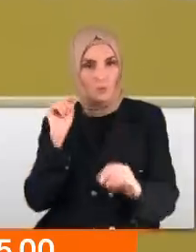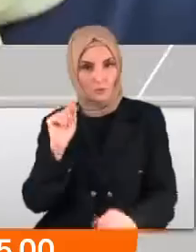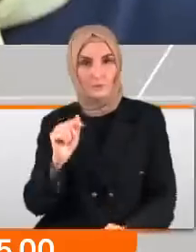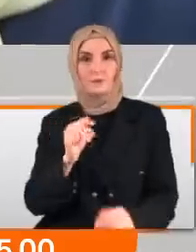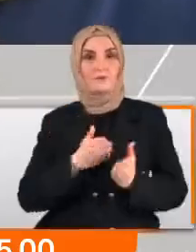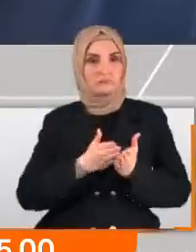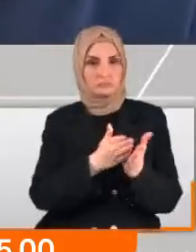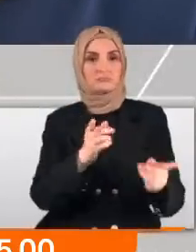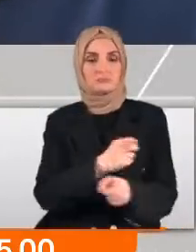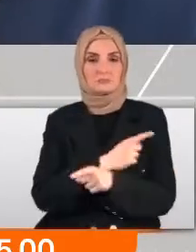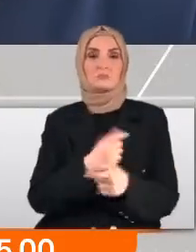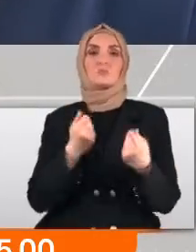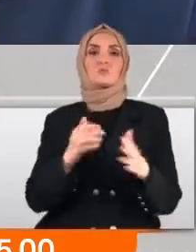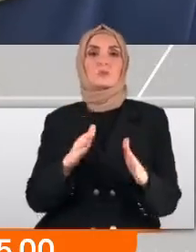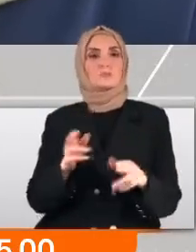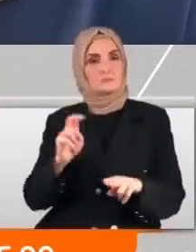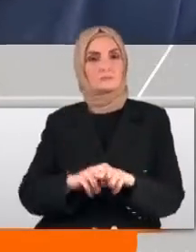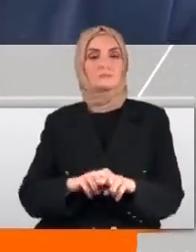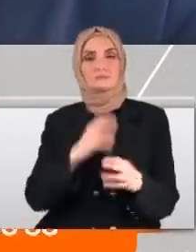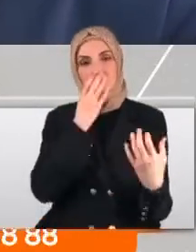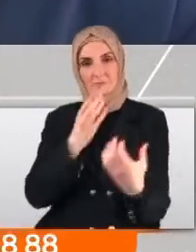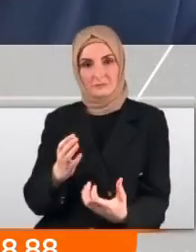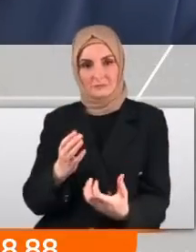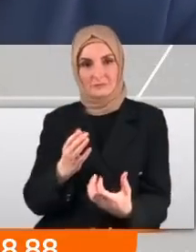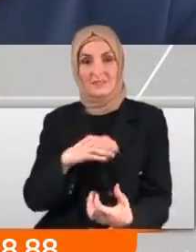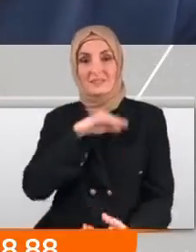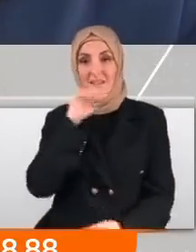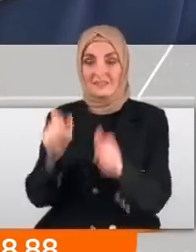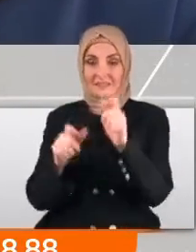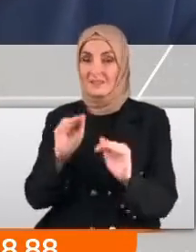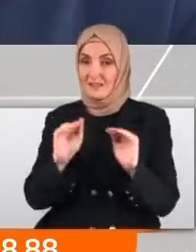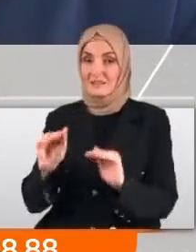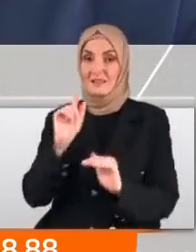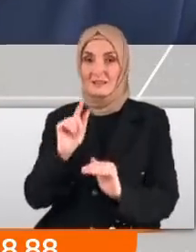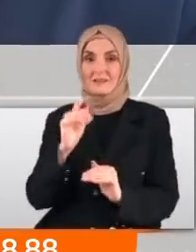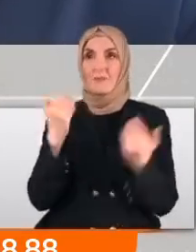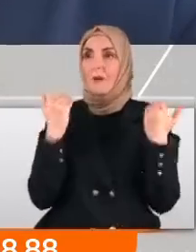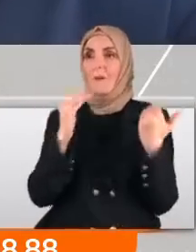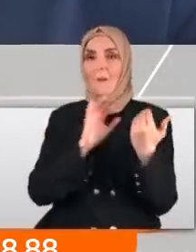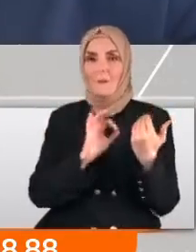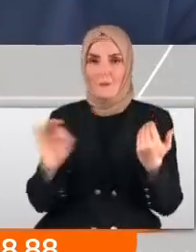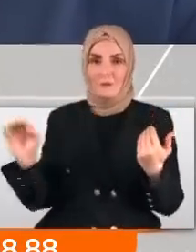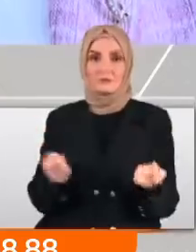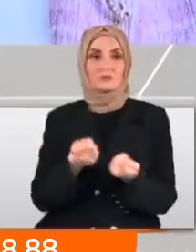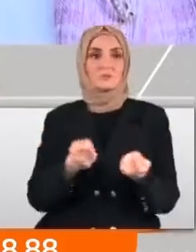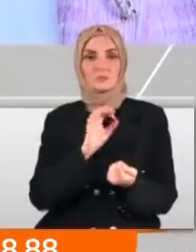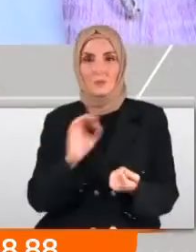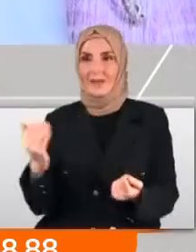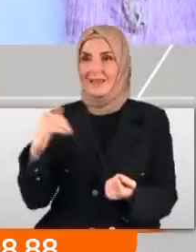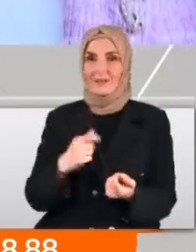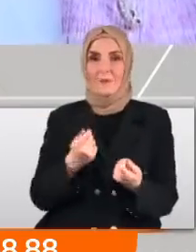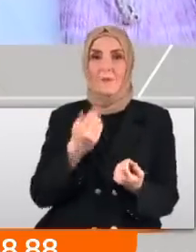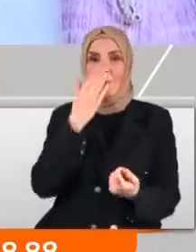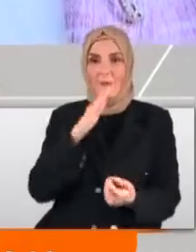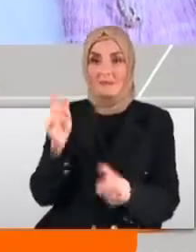sağlanıyor. Yaşlılara destek olmaları, kimsesizler var, çalışamayanlar var, gelir olmayanlar var. Tabii ki iyi oldu. 1